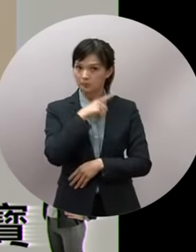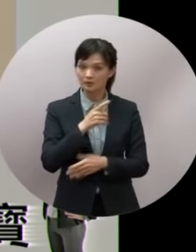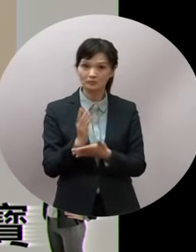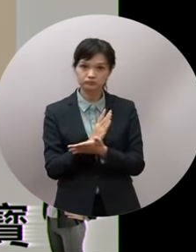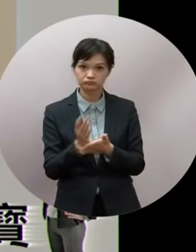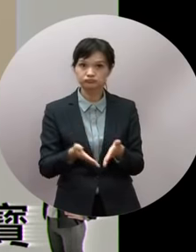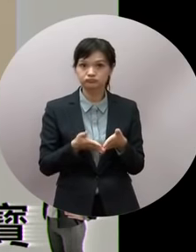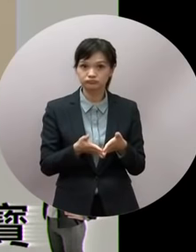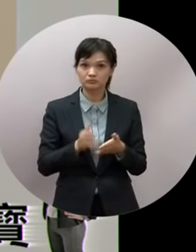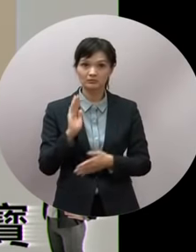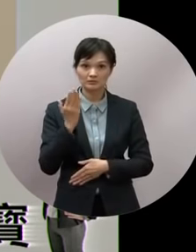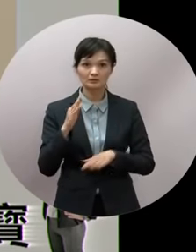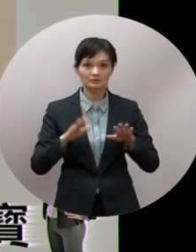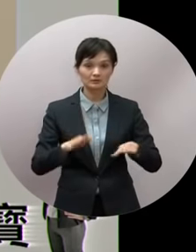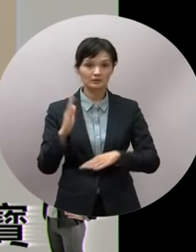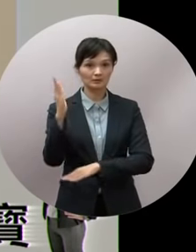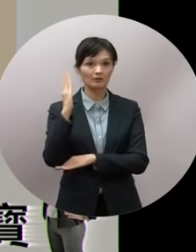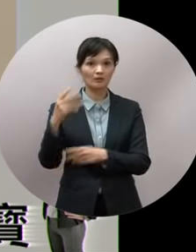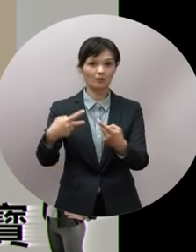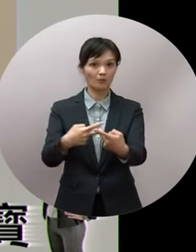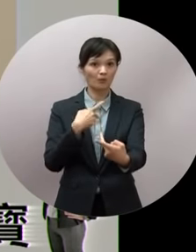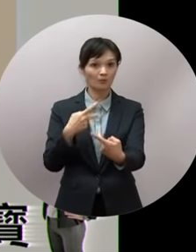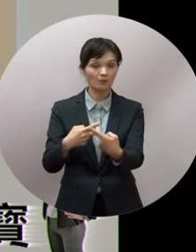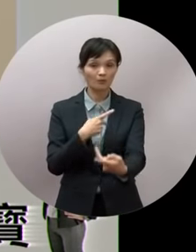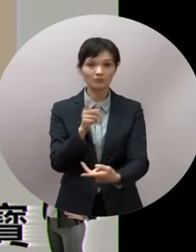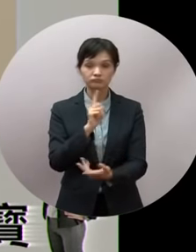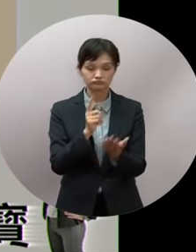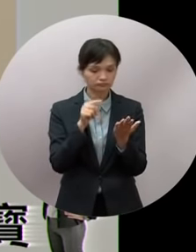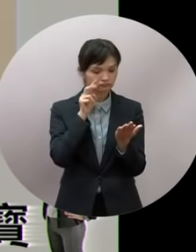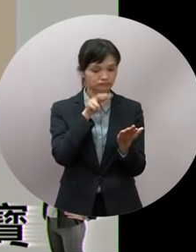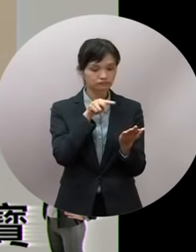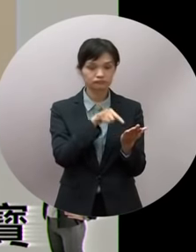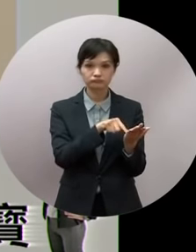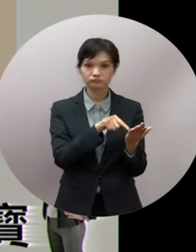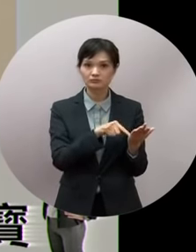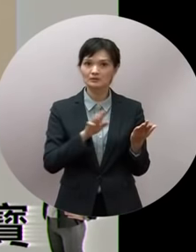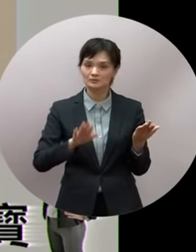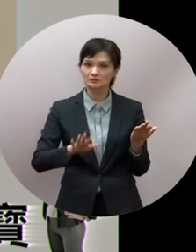路总局都函复说该联络道路于